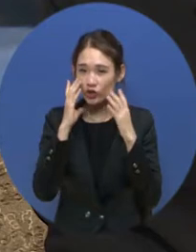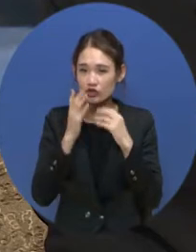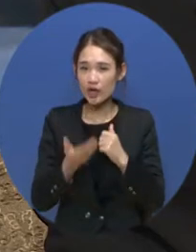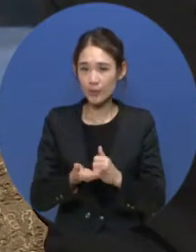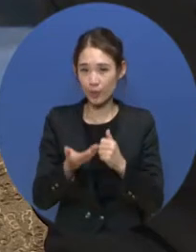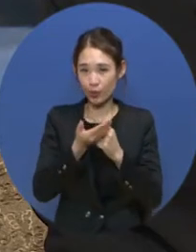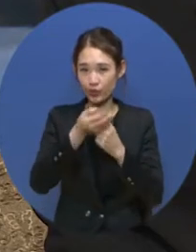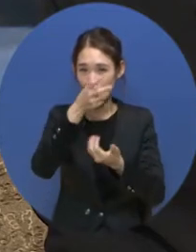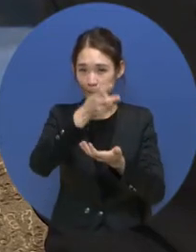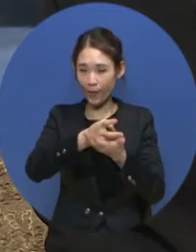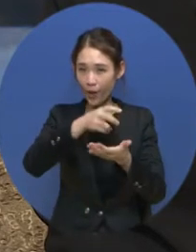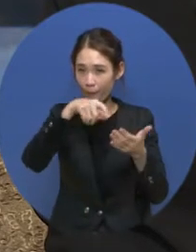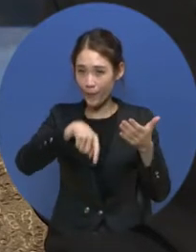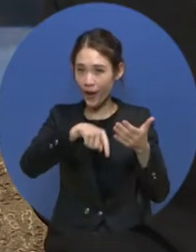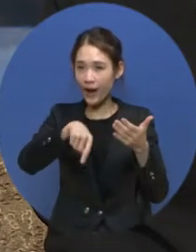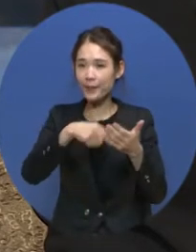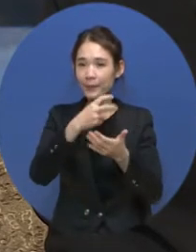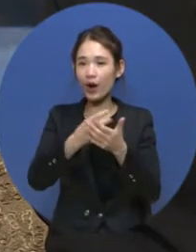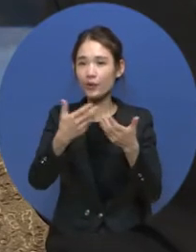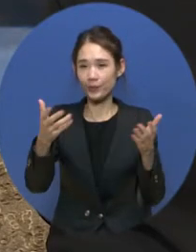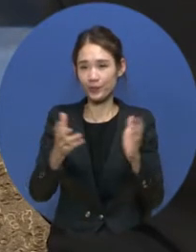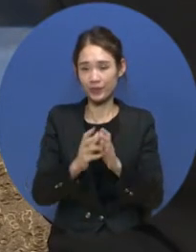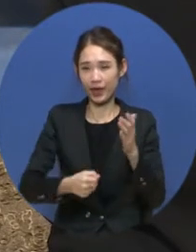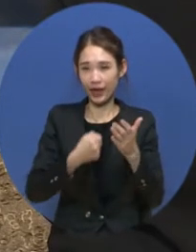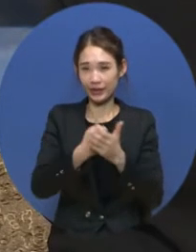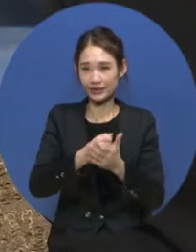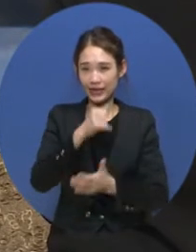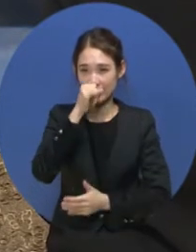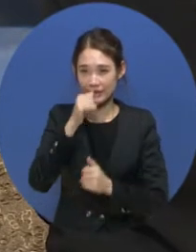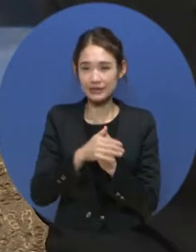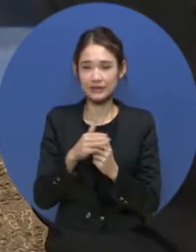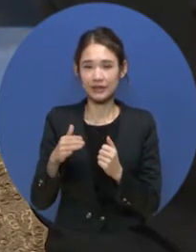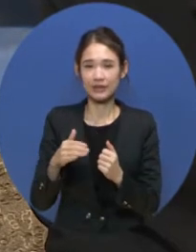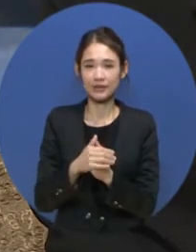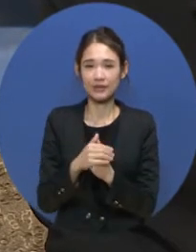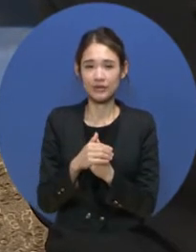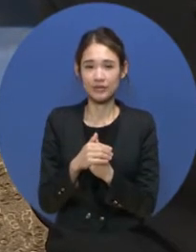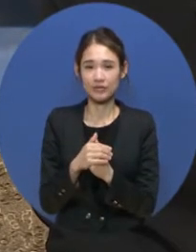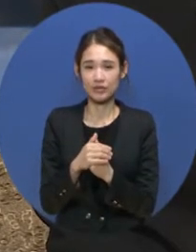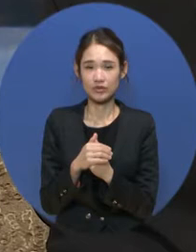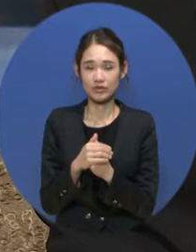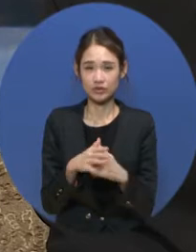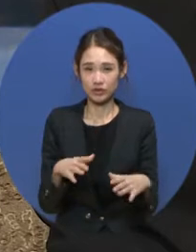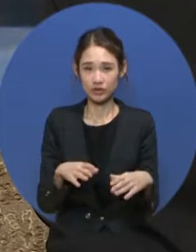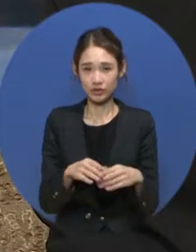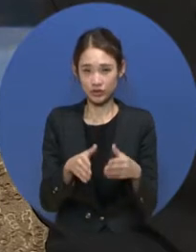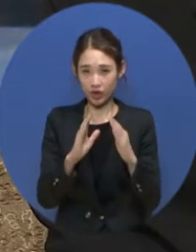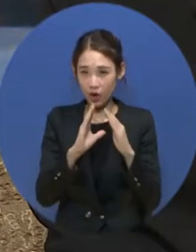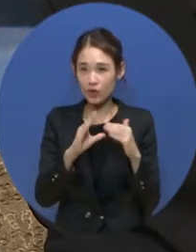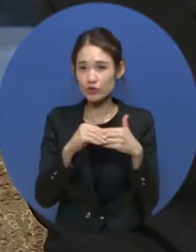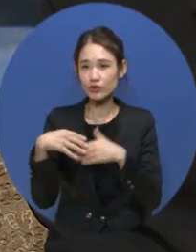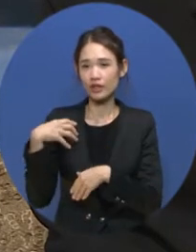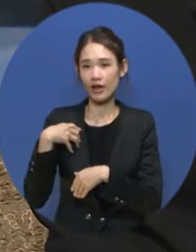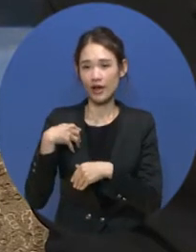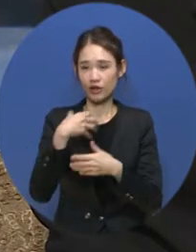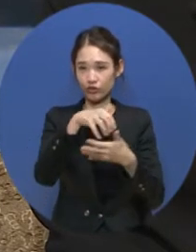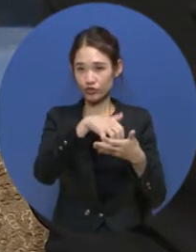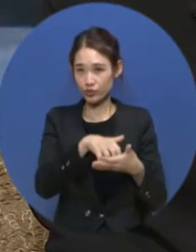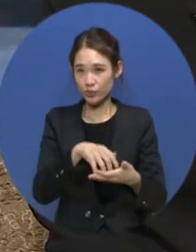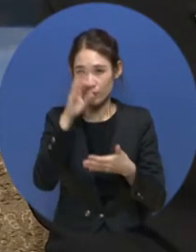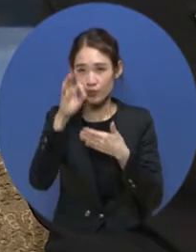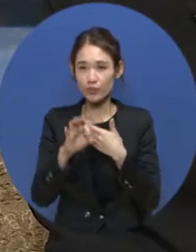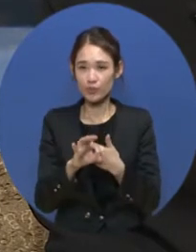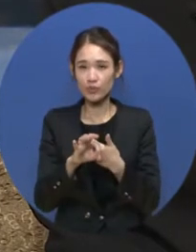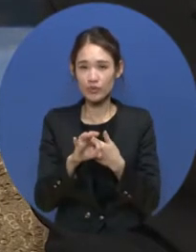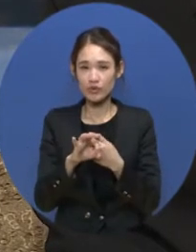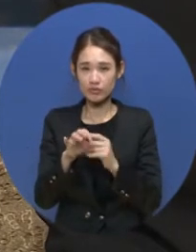법상에 법정단체입니다. 저희 한국어린이집총연합회는. 네. 그리고 그 설립 주체와 규모에 따라서 이제